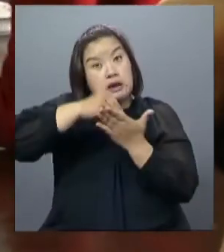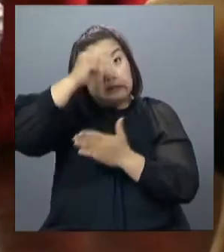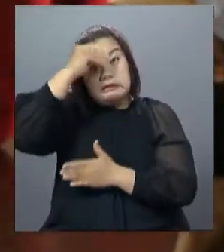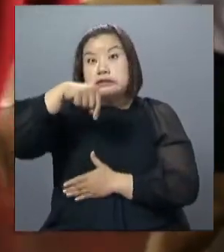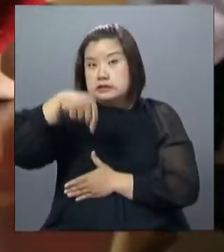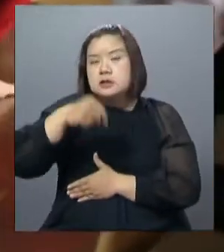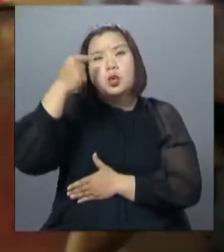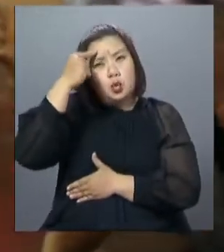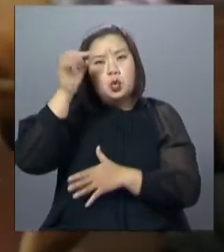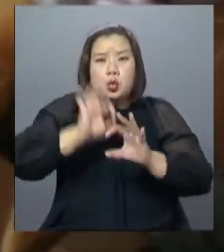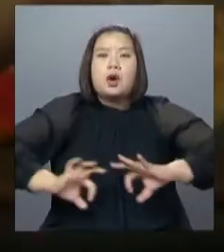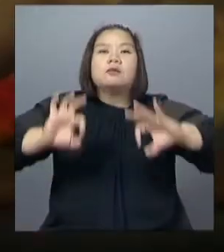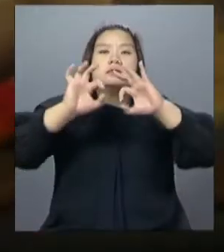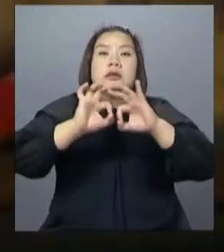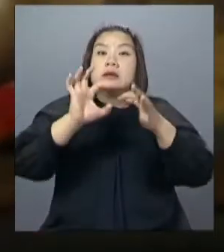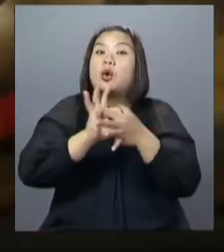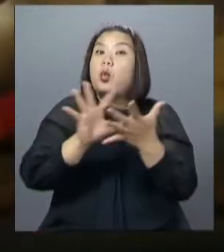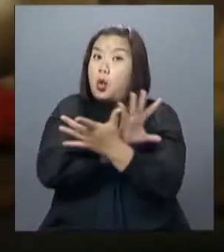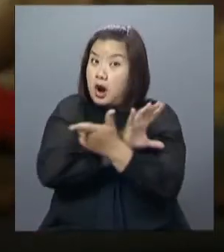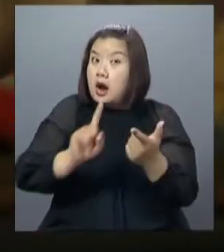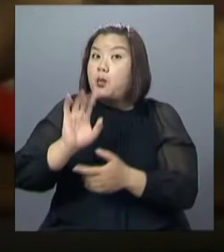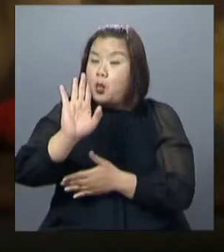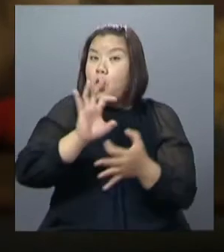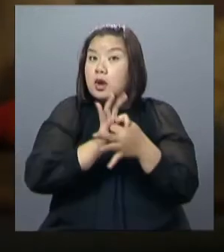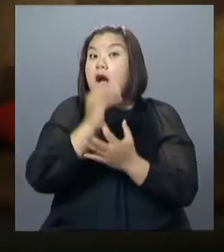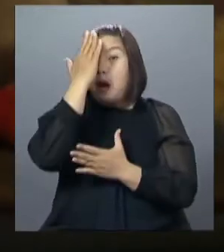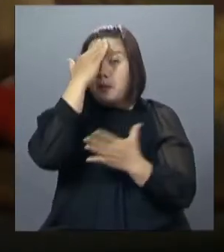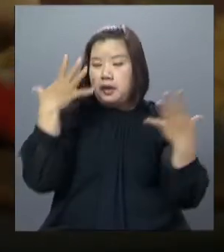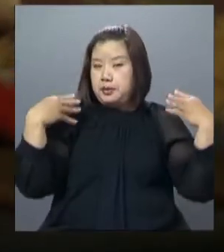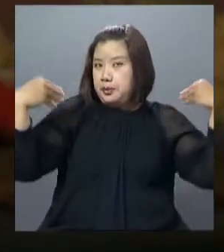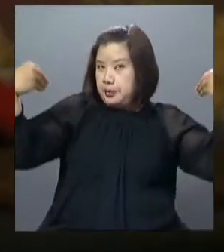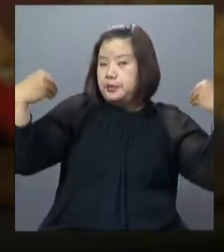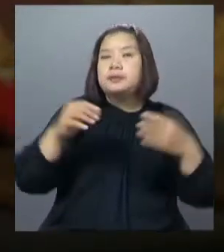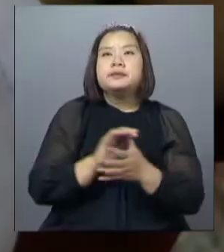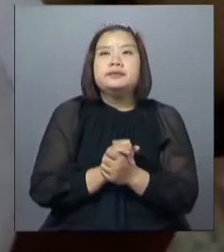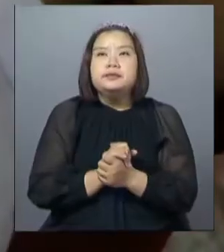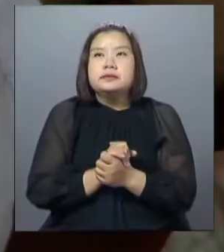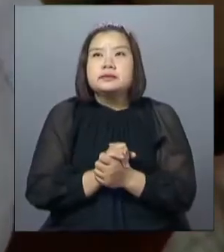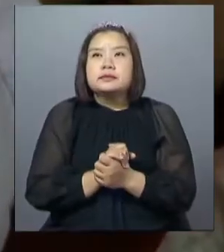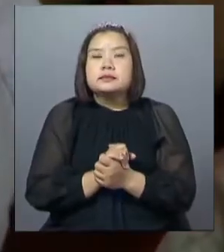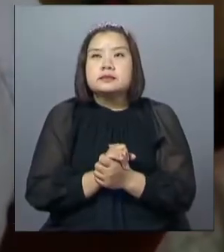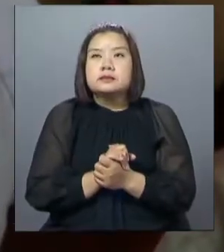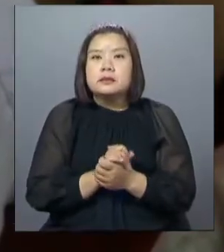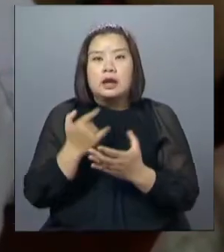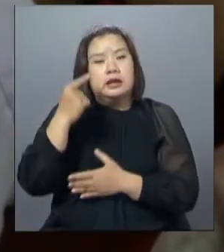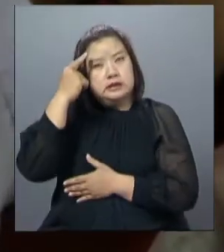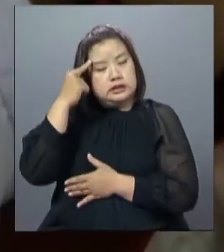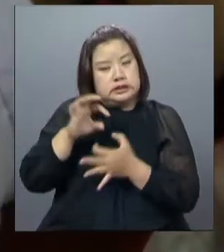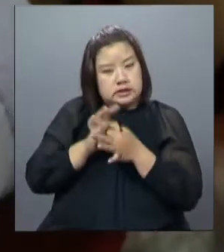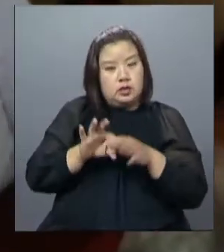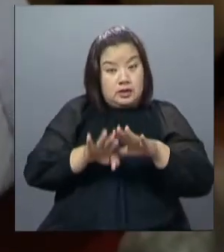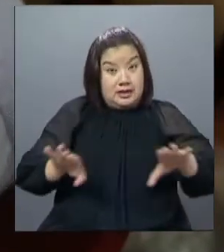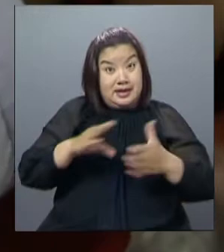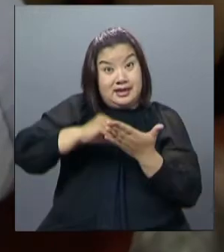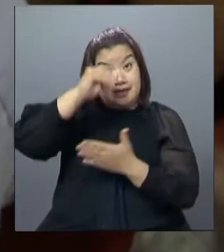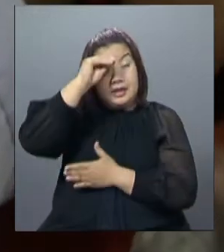ณค่าของวัฒนธรรมและการอนุรักษ์สืบสานการรำมโนรานอกจากนี้ยังสร้างจิตสำนึกให้เด็กๆรักษาเ